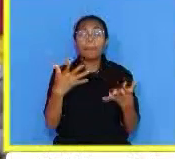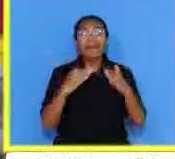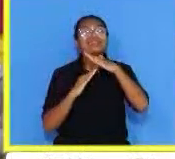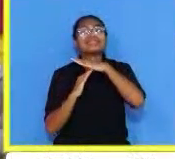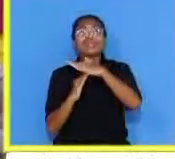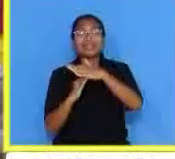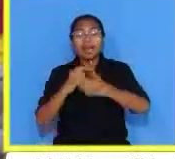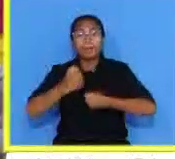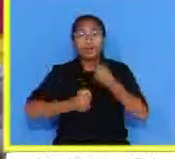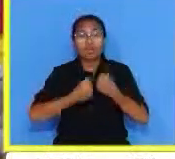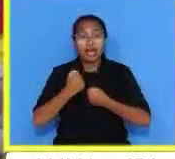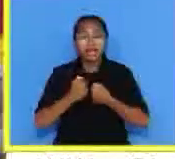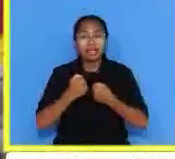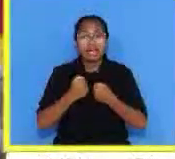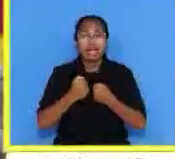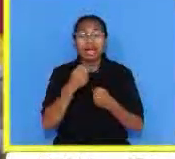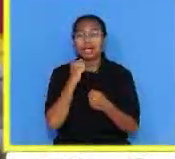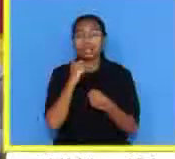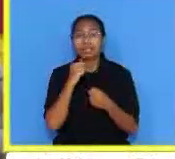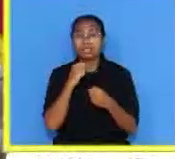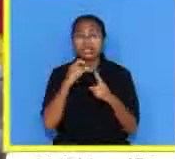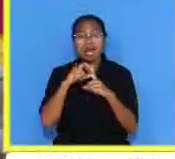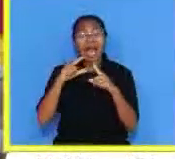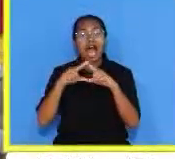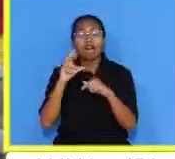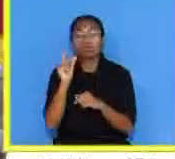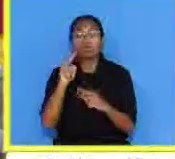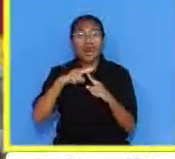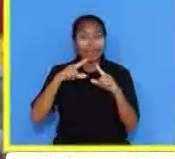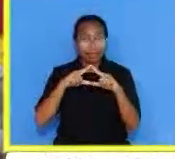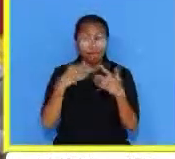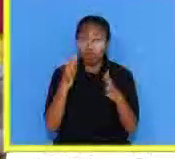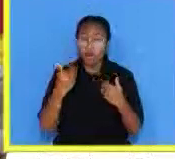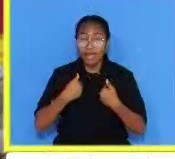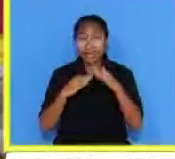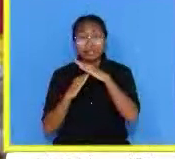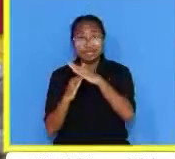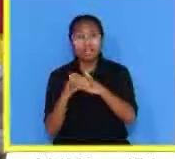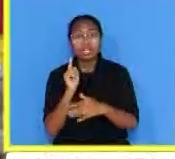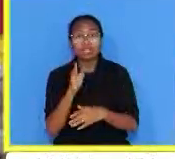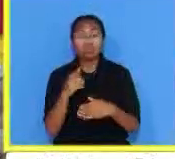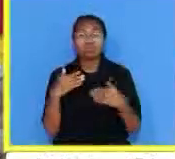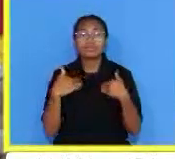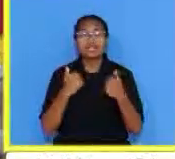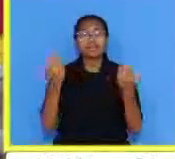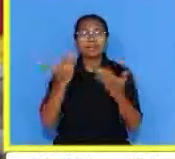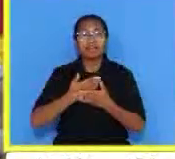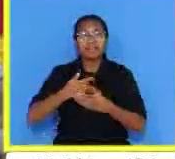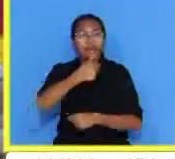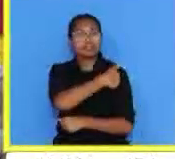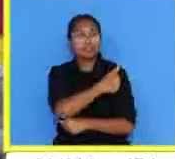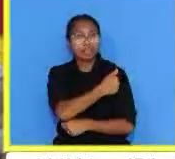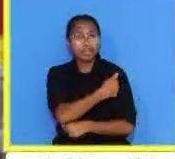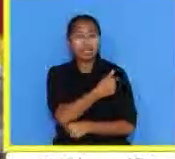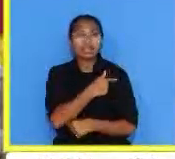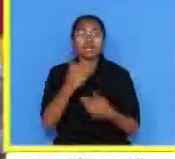penggunaan dalam keadaan darurat. Kalau sudah ada izin itu baru bisa diberikan vaksinasi